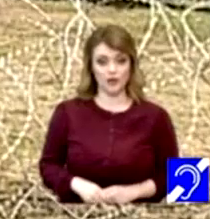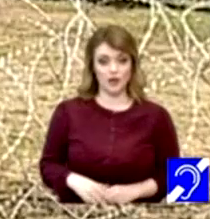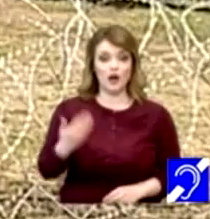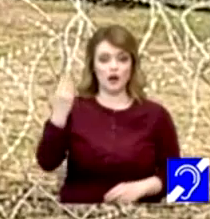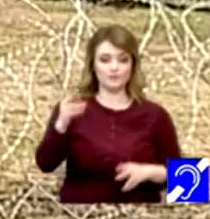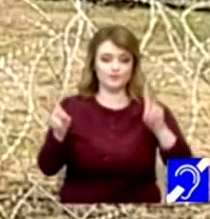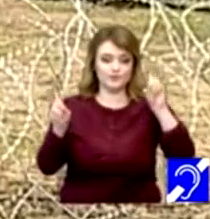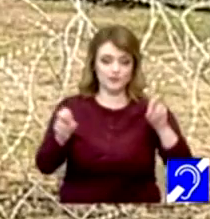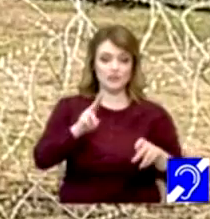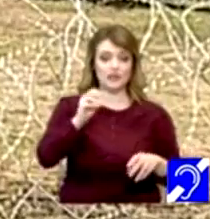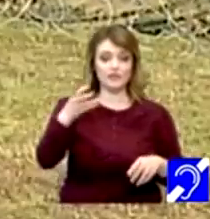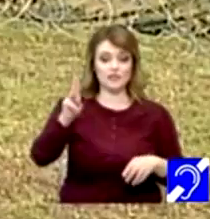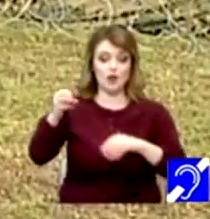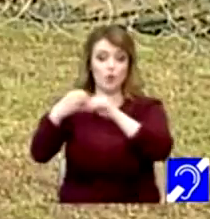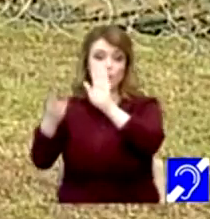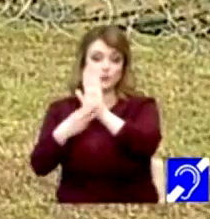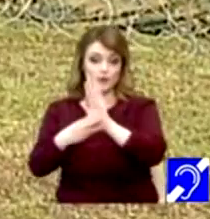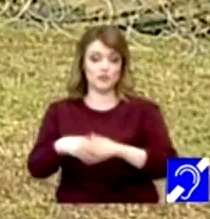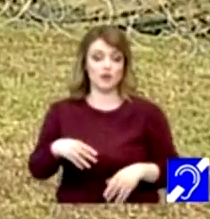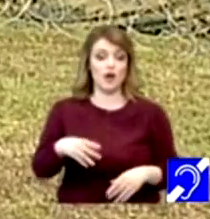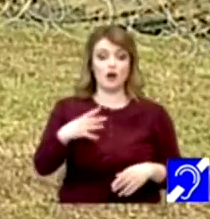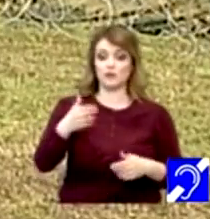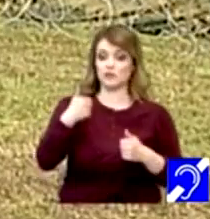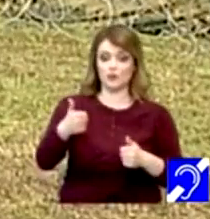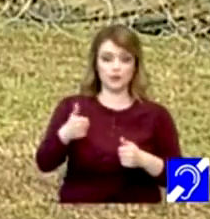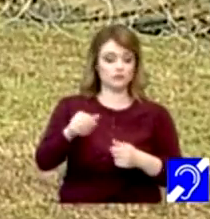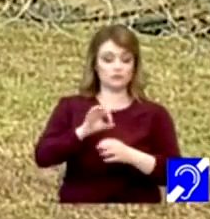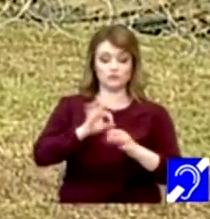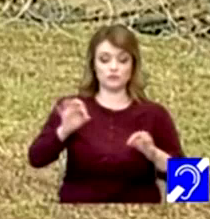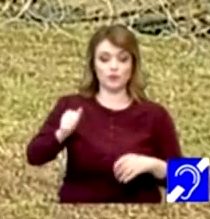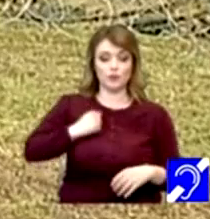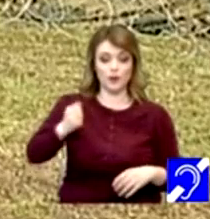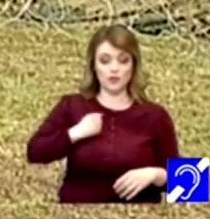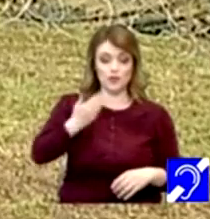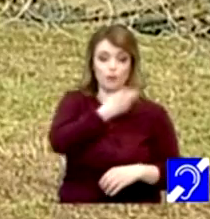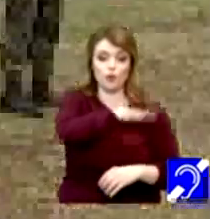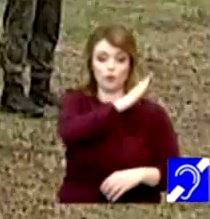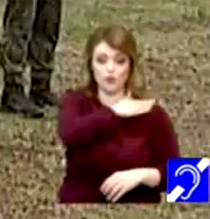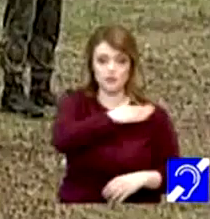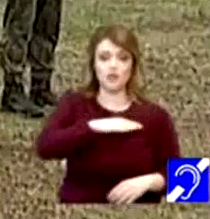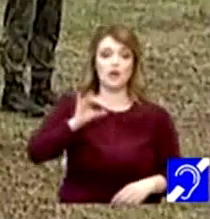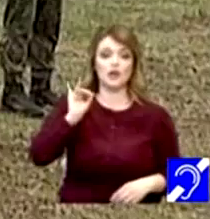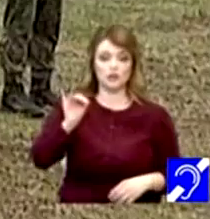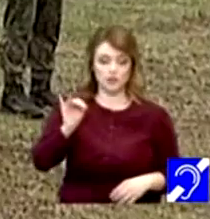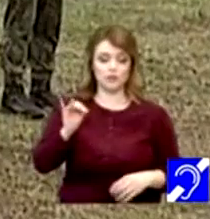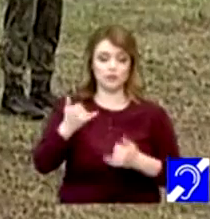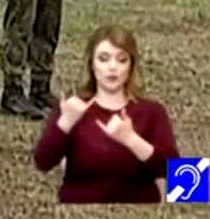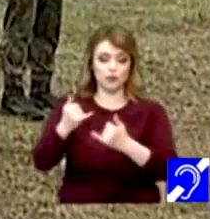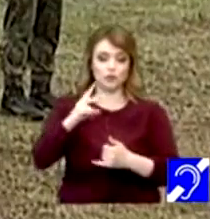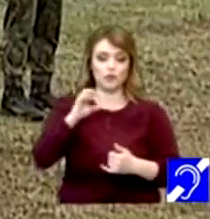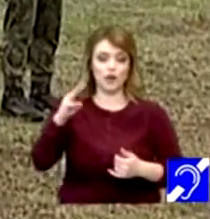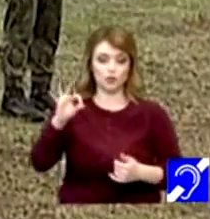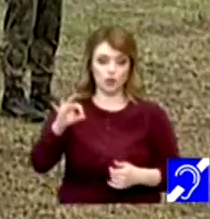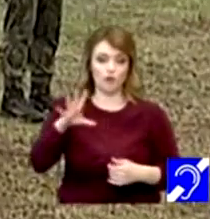Divizia 18 mecanizată este o prioritate pentru armata poloneză, dar și pentru NATO, și a fost gândită și construită pe baza